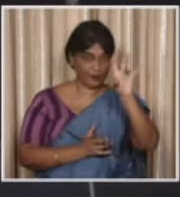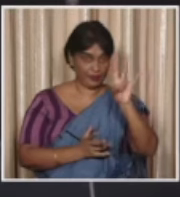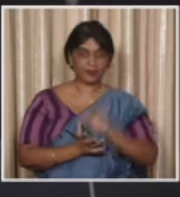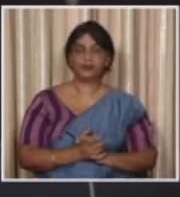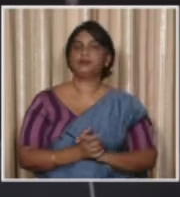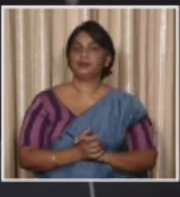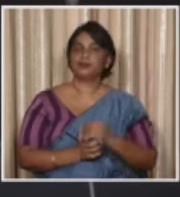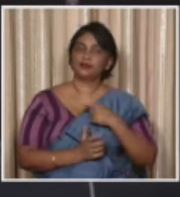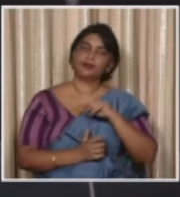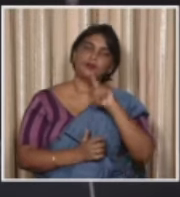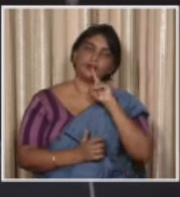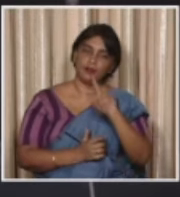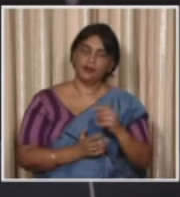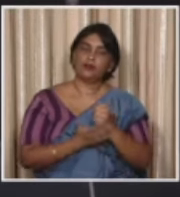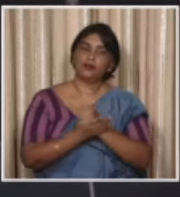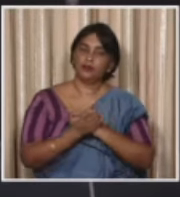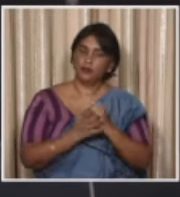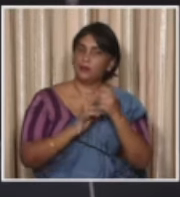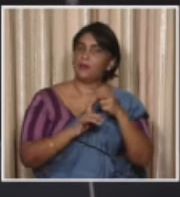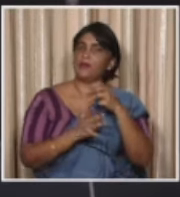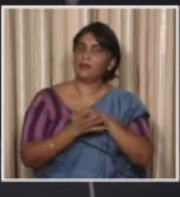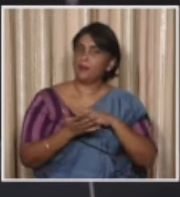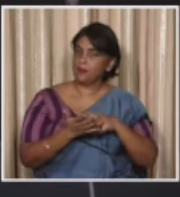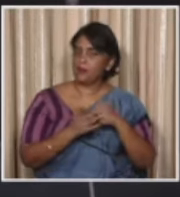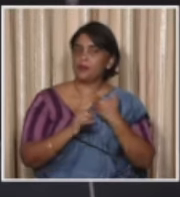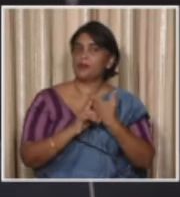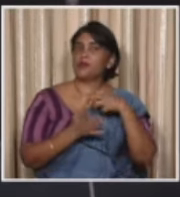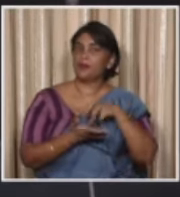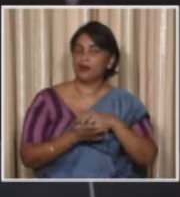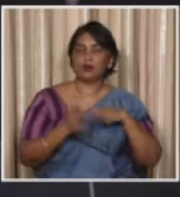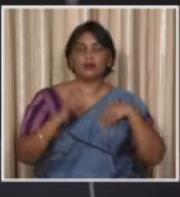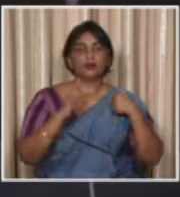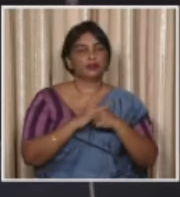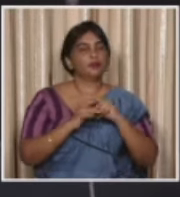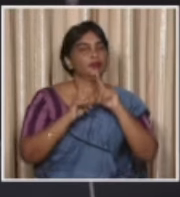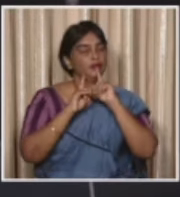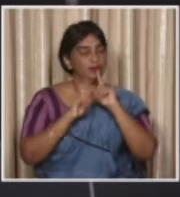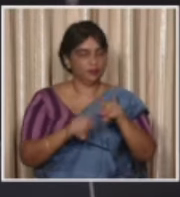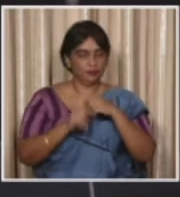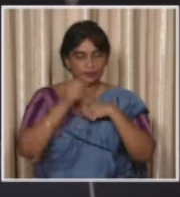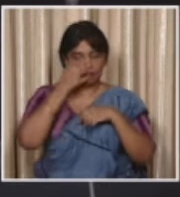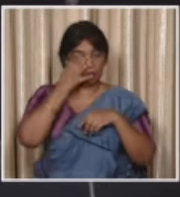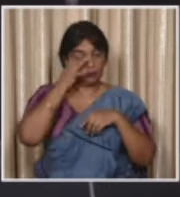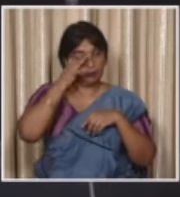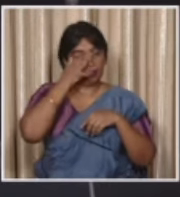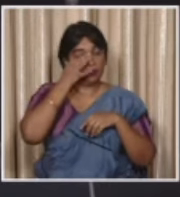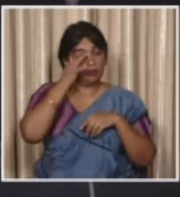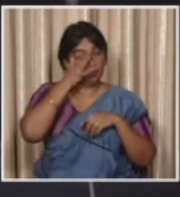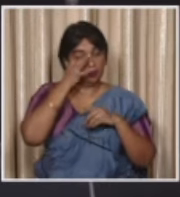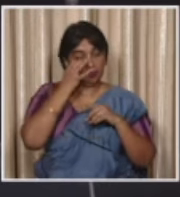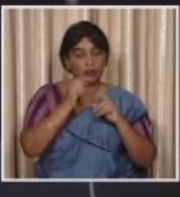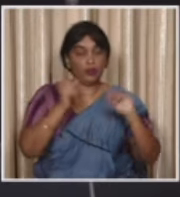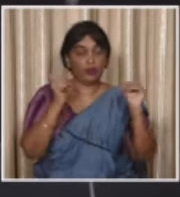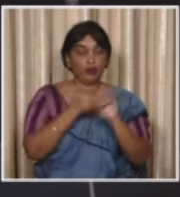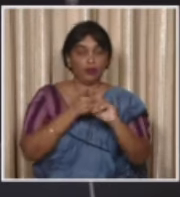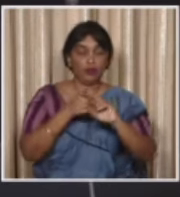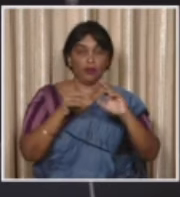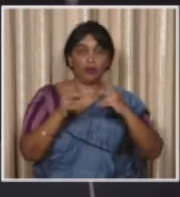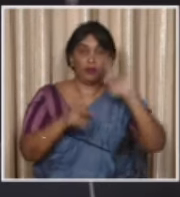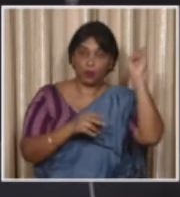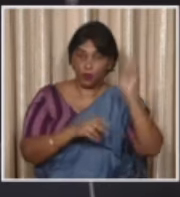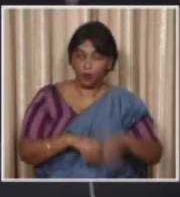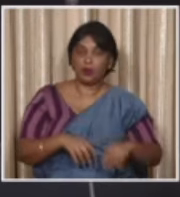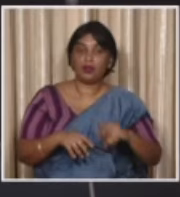අපි ඉල්ලීමක් කළා සියලුම පළාත් කලාප මගින් විදුහල්පතිතුරු දැනුවත් කරන්නයි කියලා. යුද්ධය දිනුට අවුරුදු 28ක් තිස්සේ